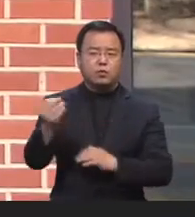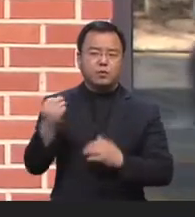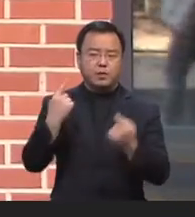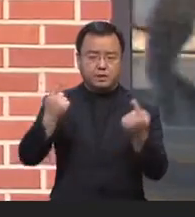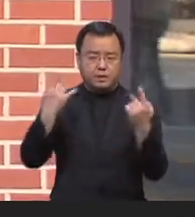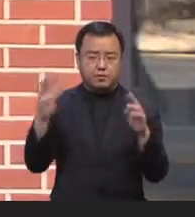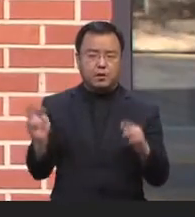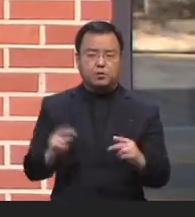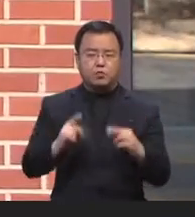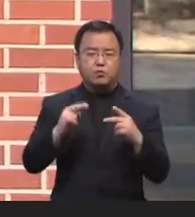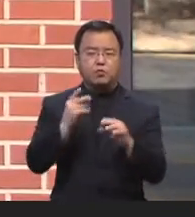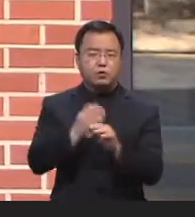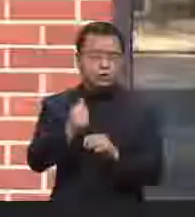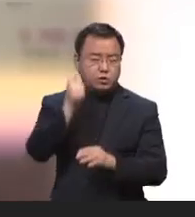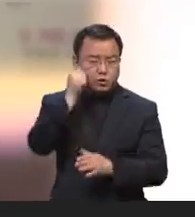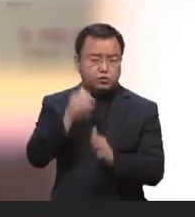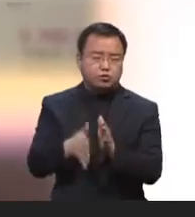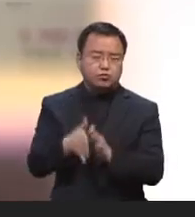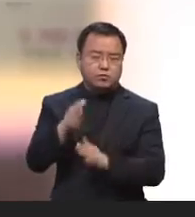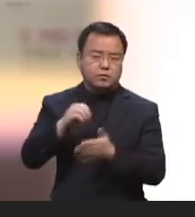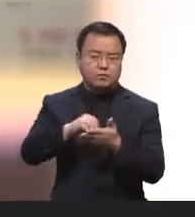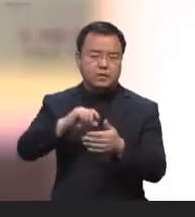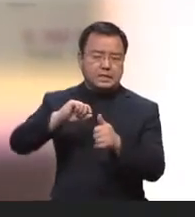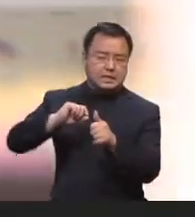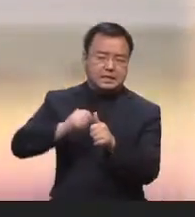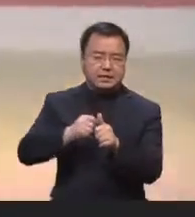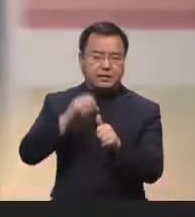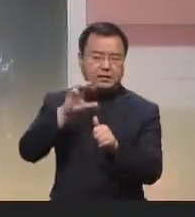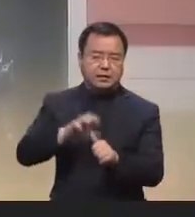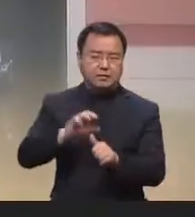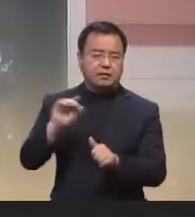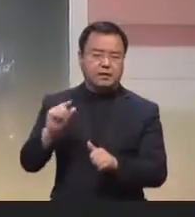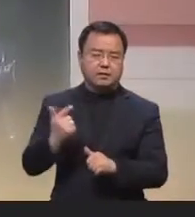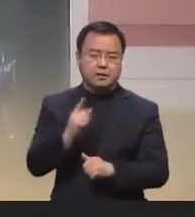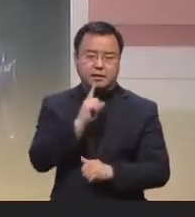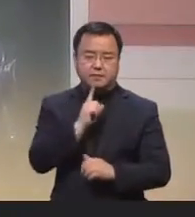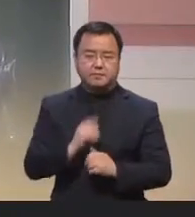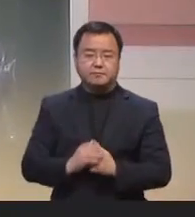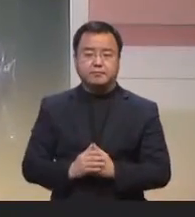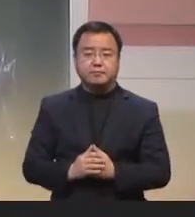있는 기숙사 입소 4 강제 하지 않기로 했습니다 ebs 뉴스타 을 합니다